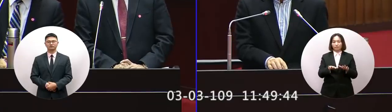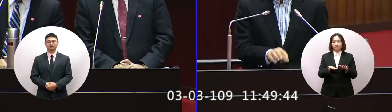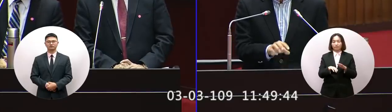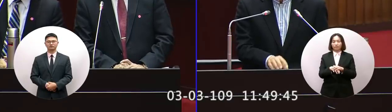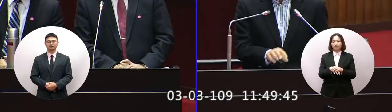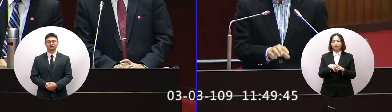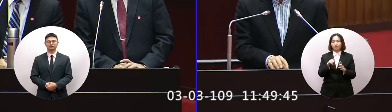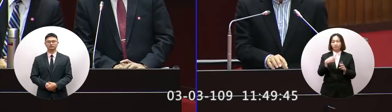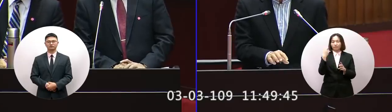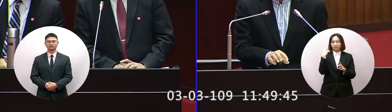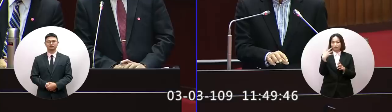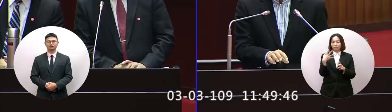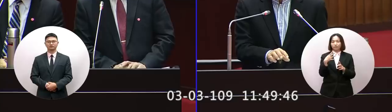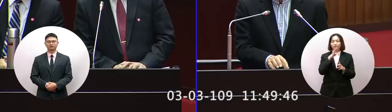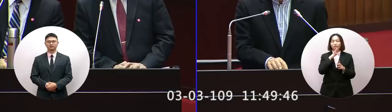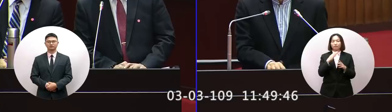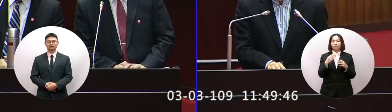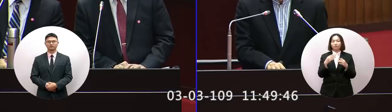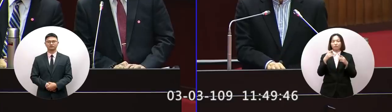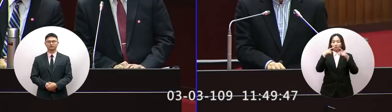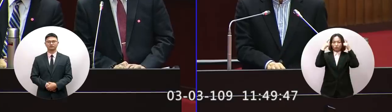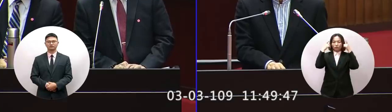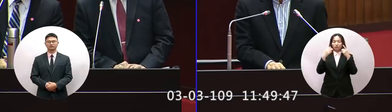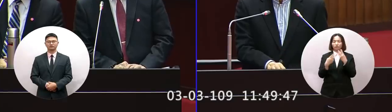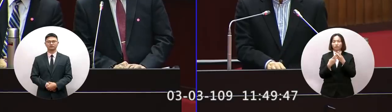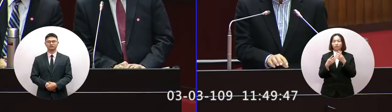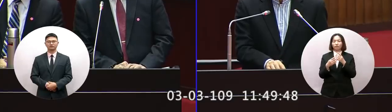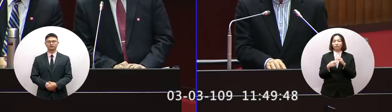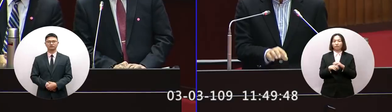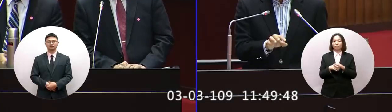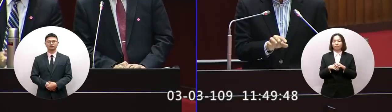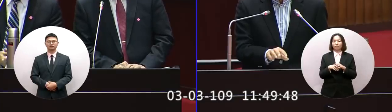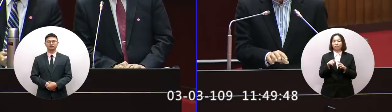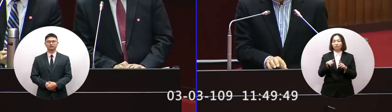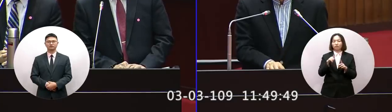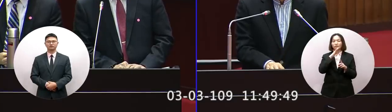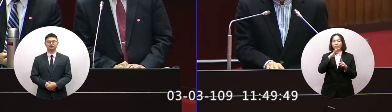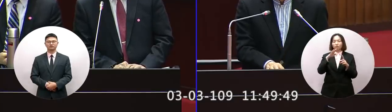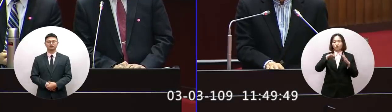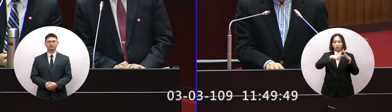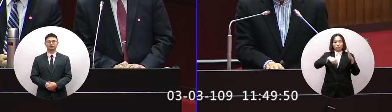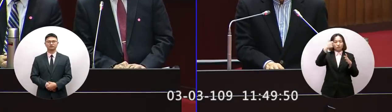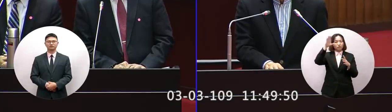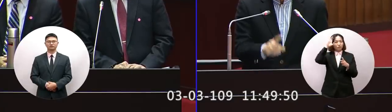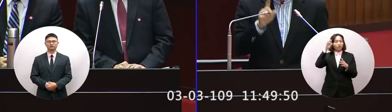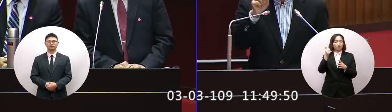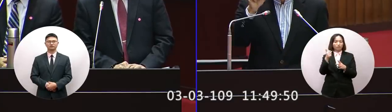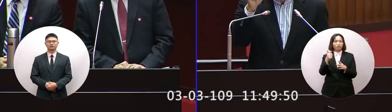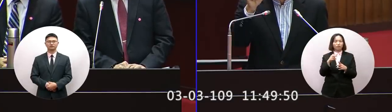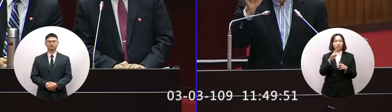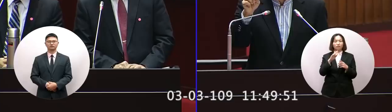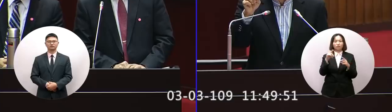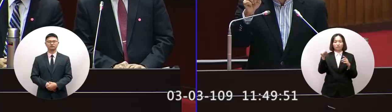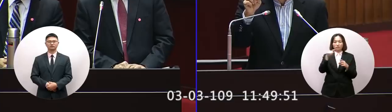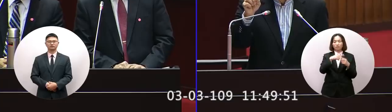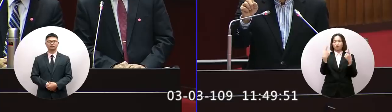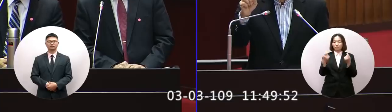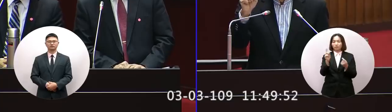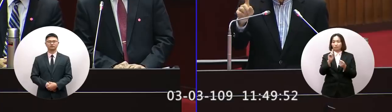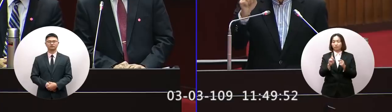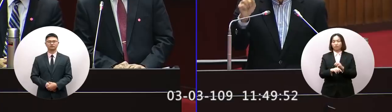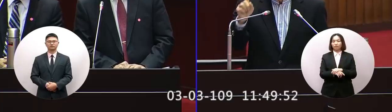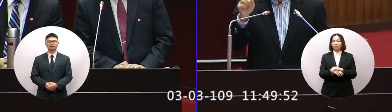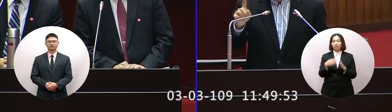現在新冠的疫情院長叫蘇貞昌可是都有共同點